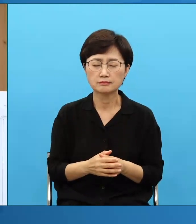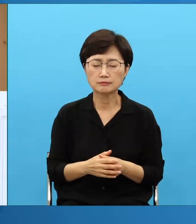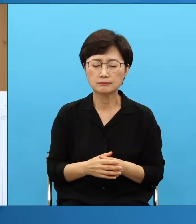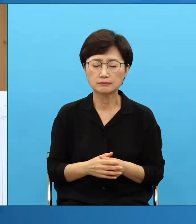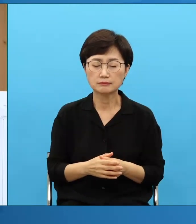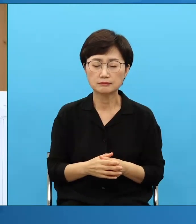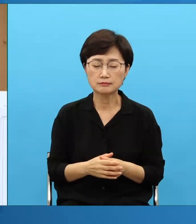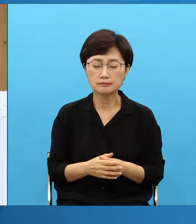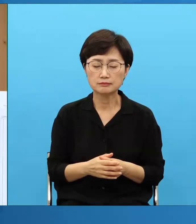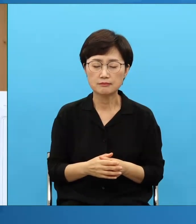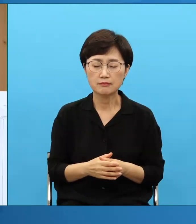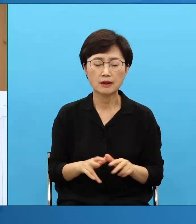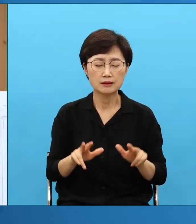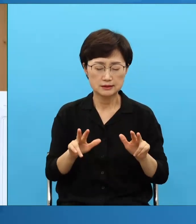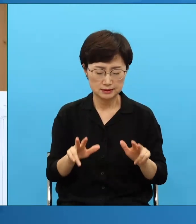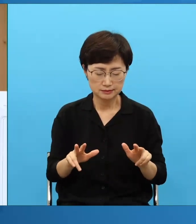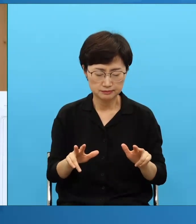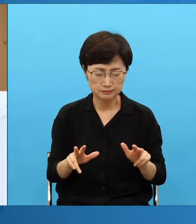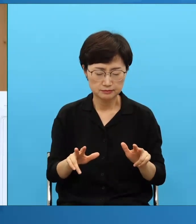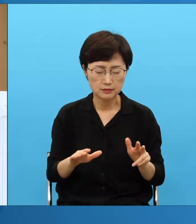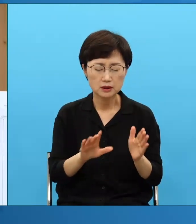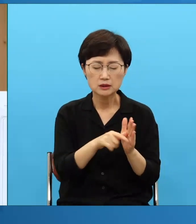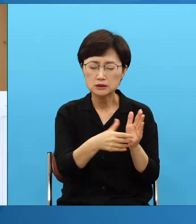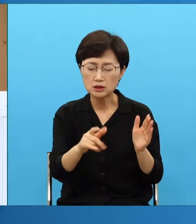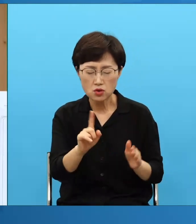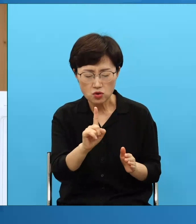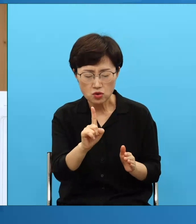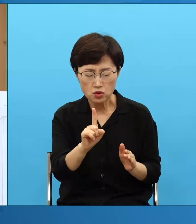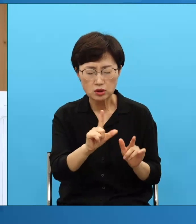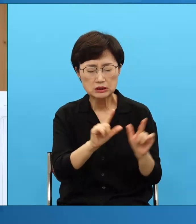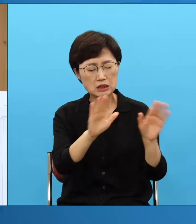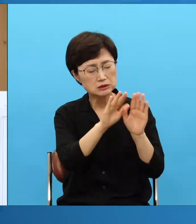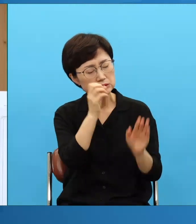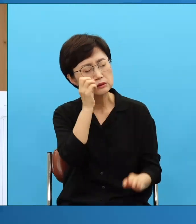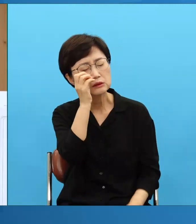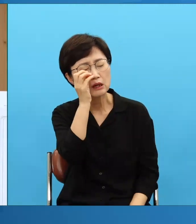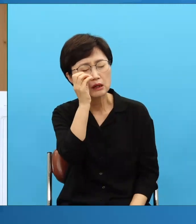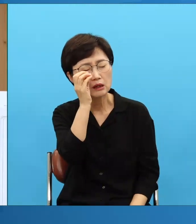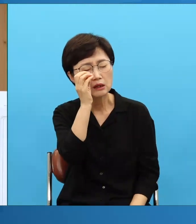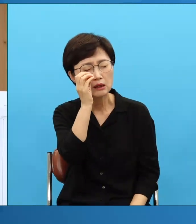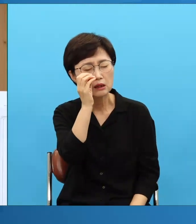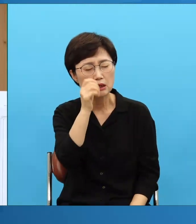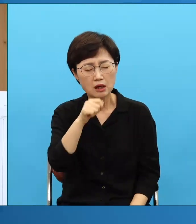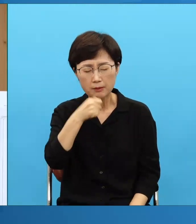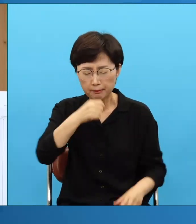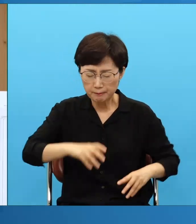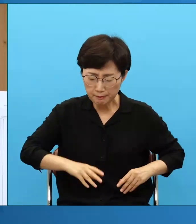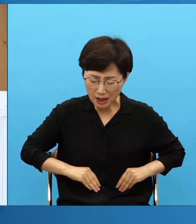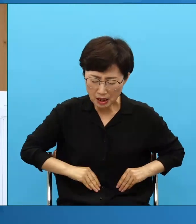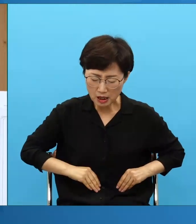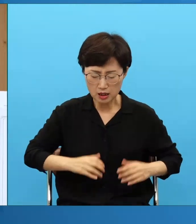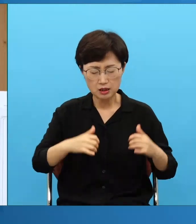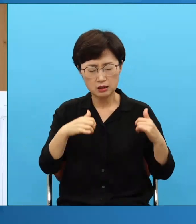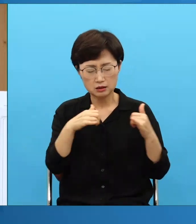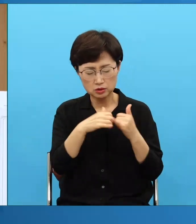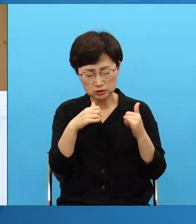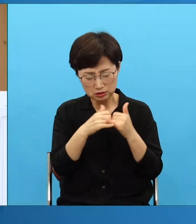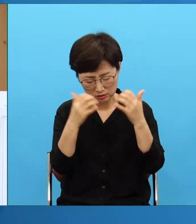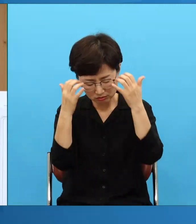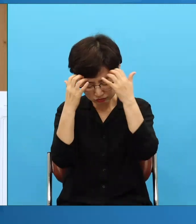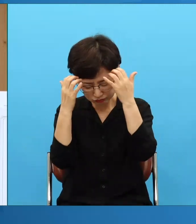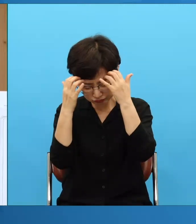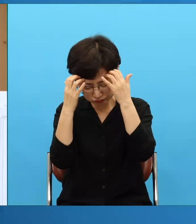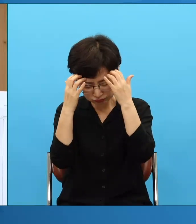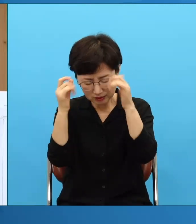for us. 지금 이 시대는 기후 변화와 따른 재앙과 기근 전쟁으로 많은 사람들이 고통을 받고 있으며 특히